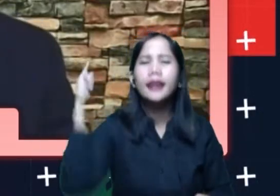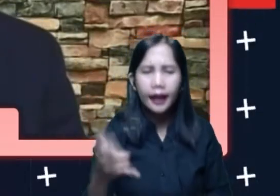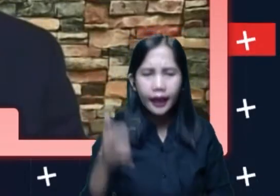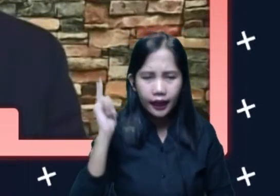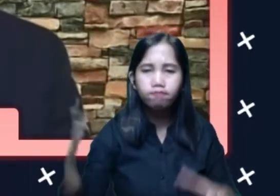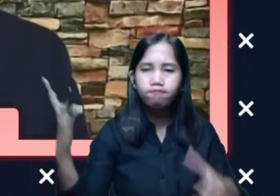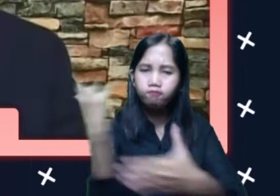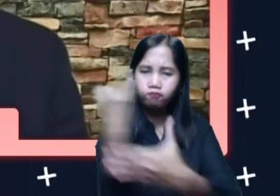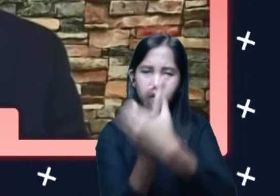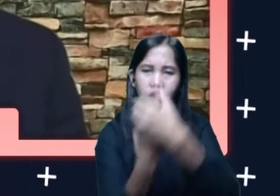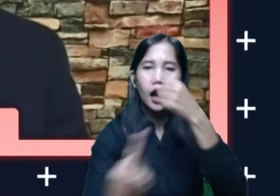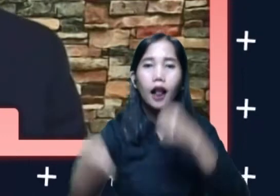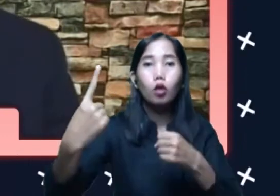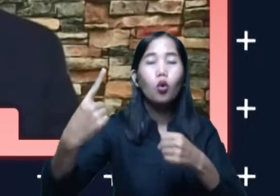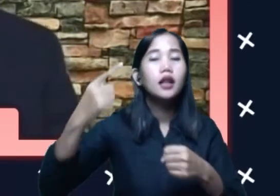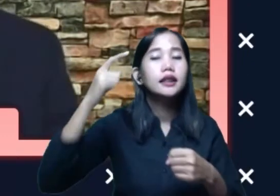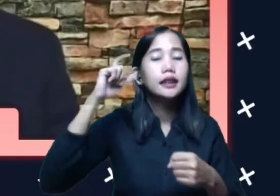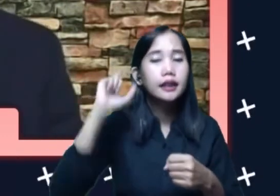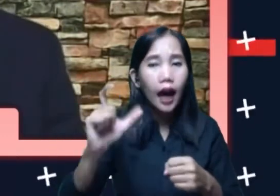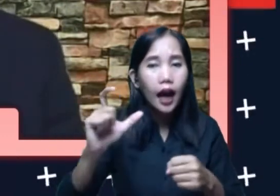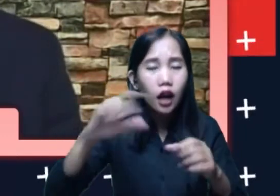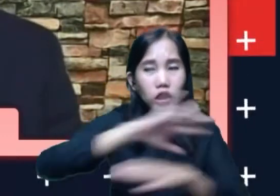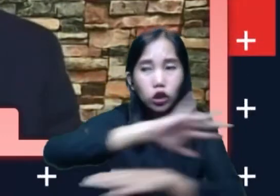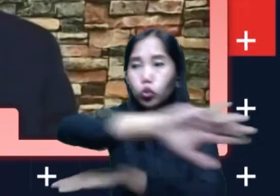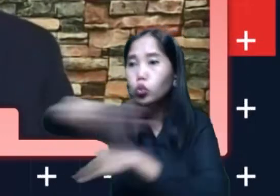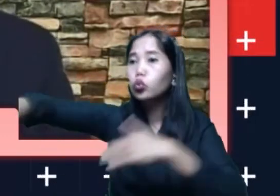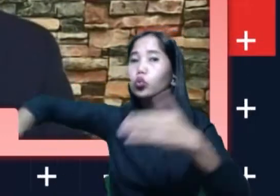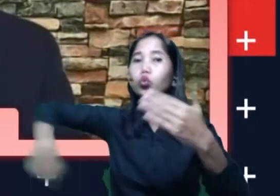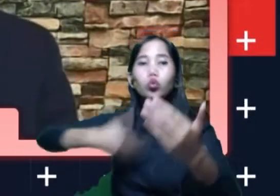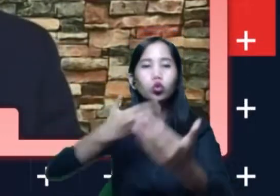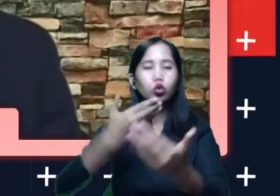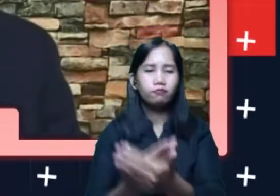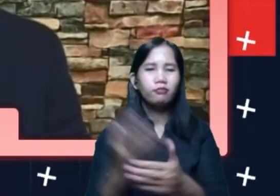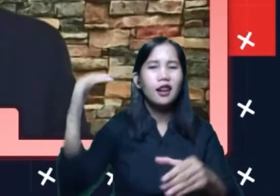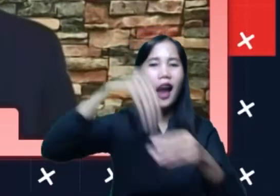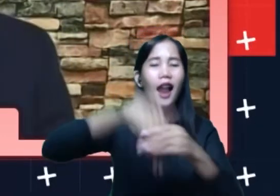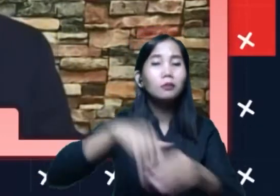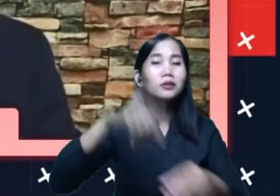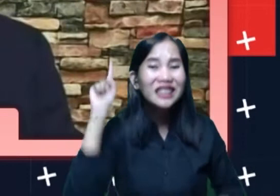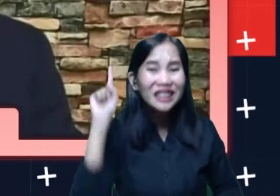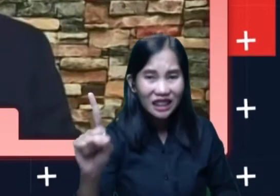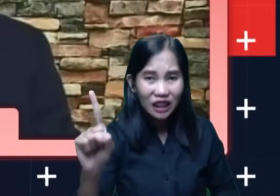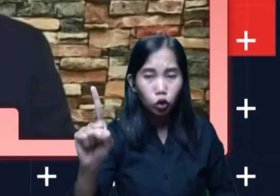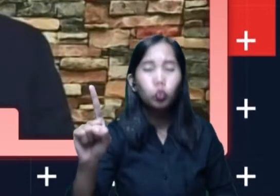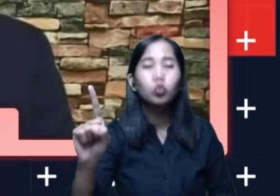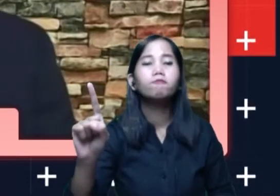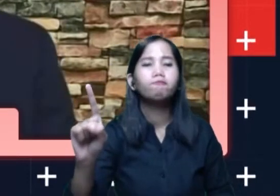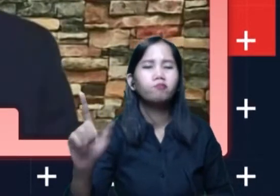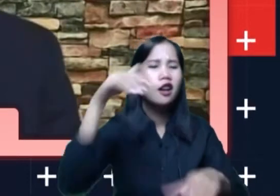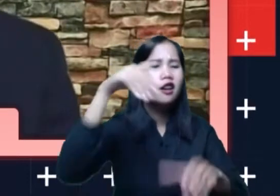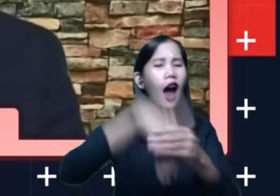itu. Saya akan berbicara tentang beberapa contoh sistem atau fungsi. Yang pertama